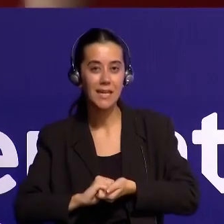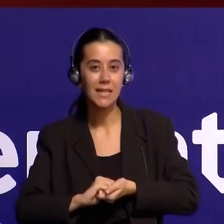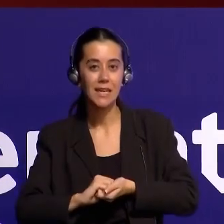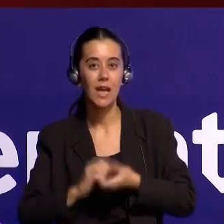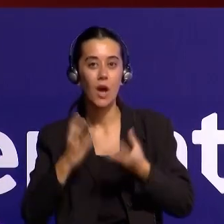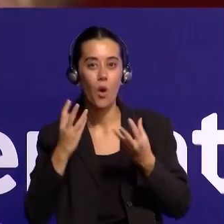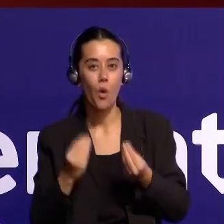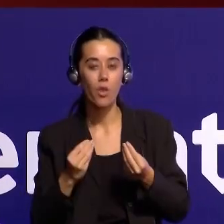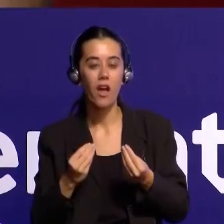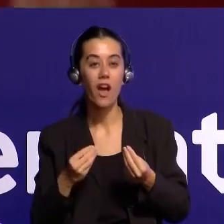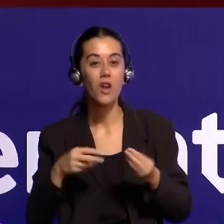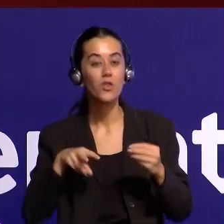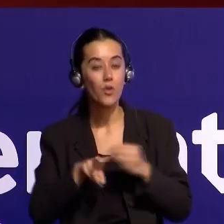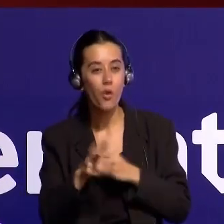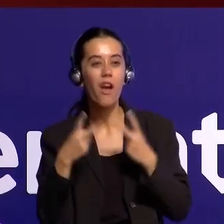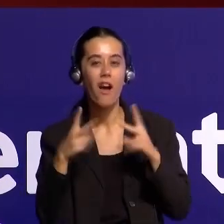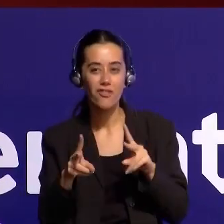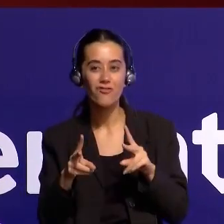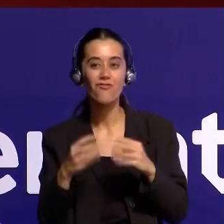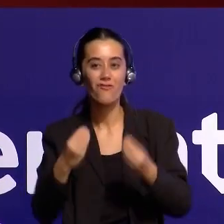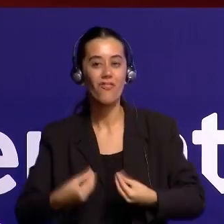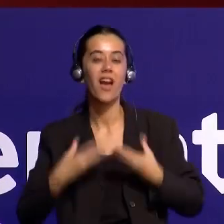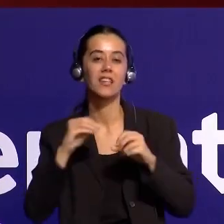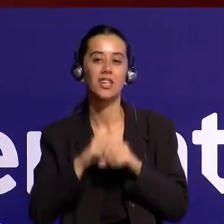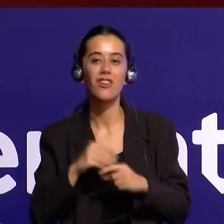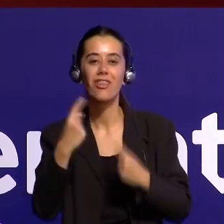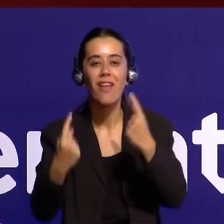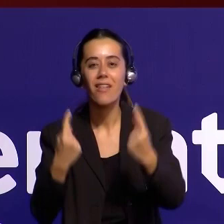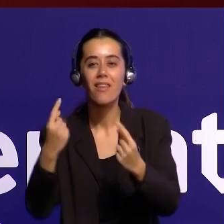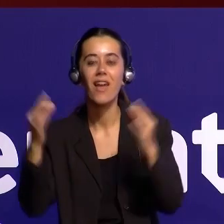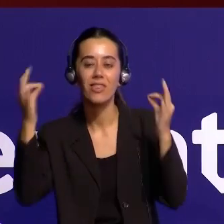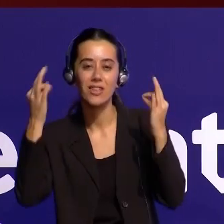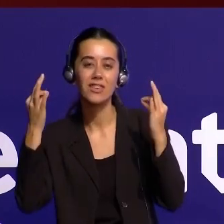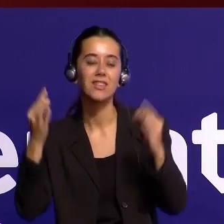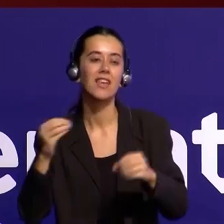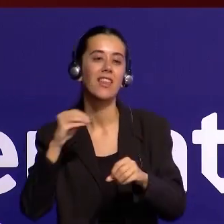yolu açtıkları için tüm dinleyicilerimize tek tek teşekkür ediyoruz.